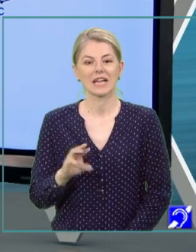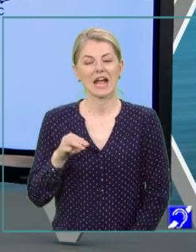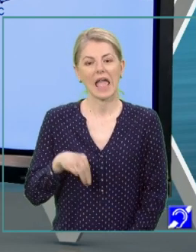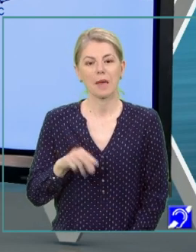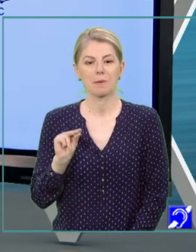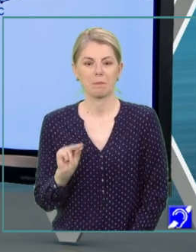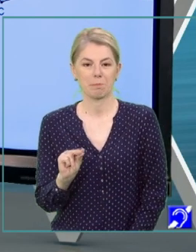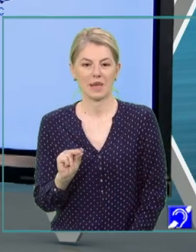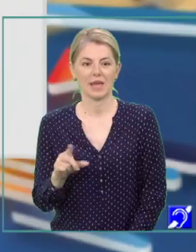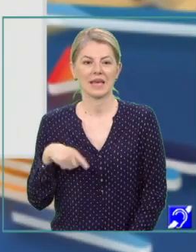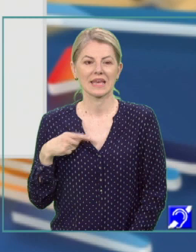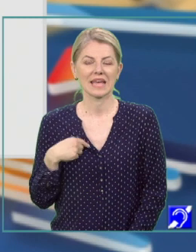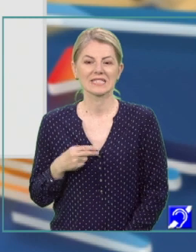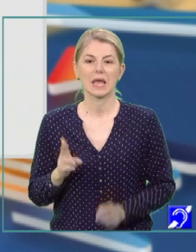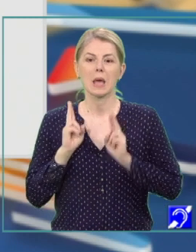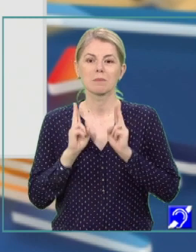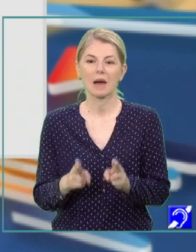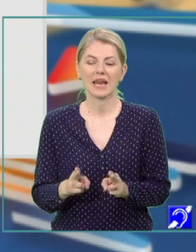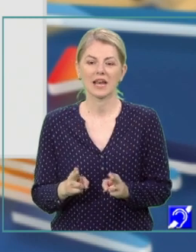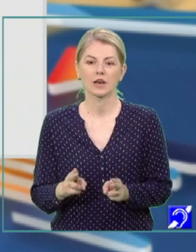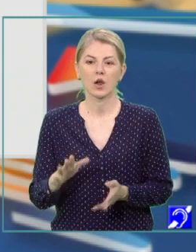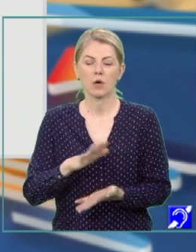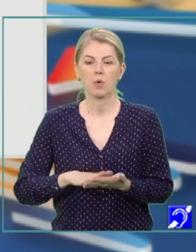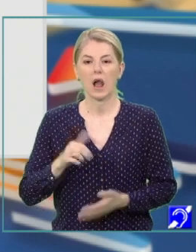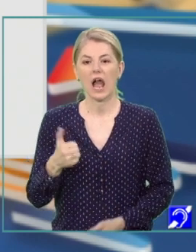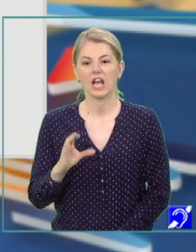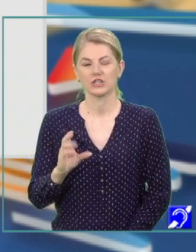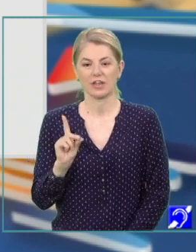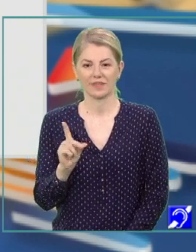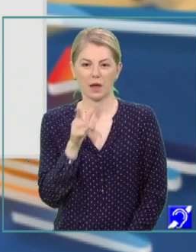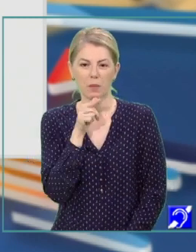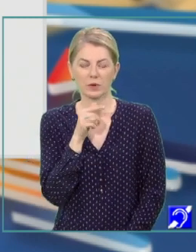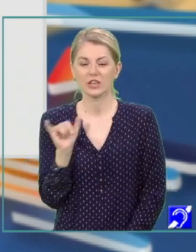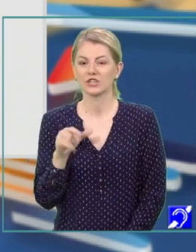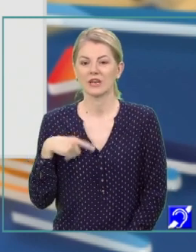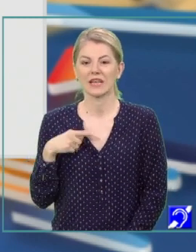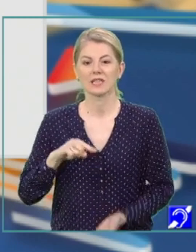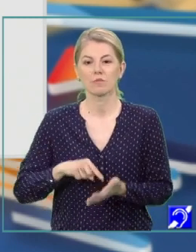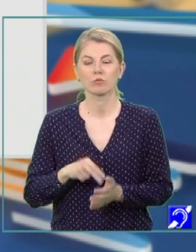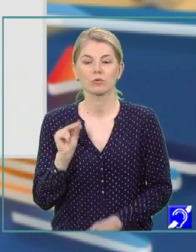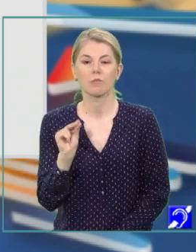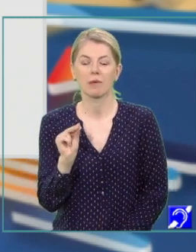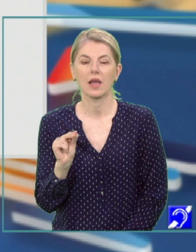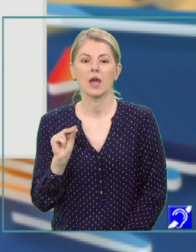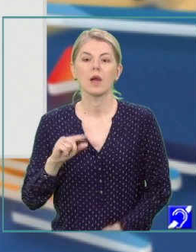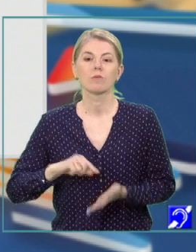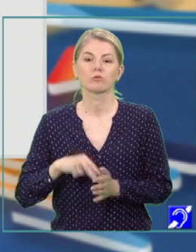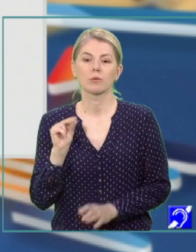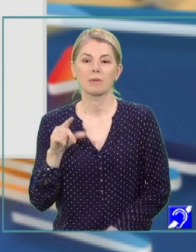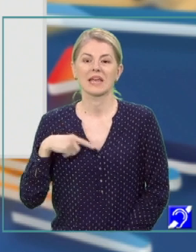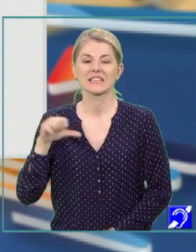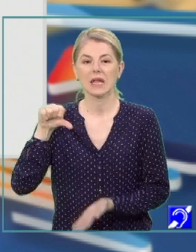MP este paralel cu planul ACD, unde cine este punctul P? Punctul P